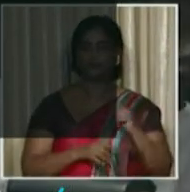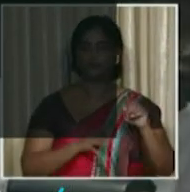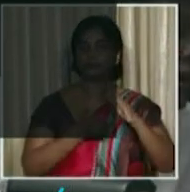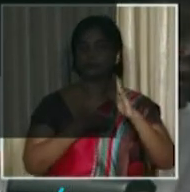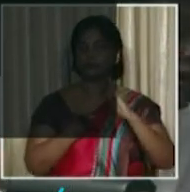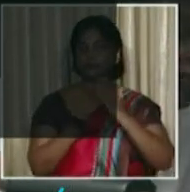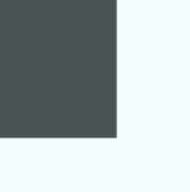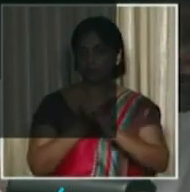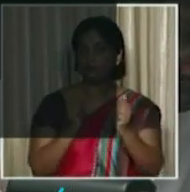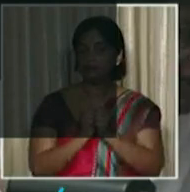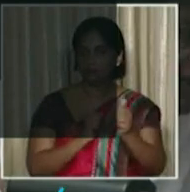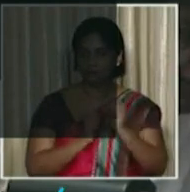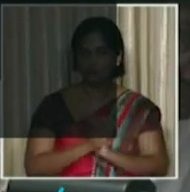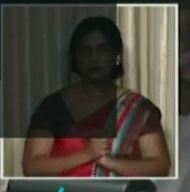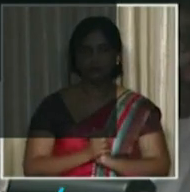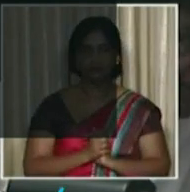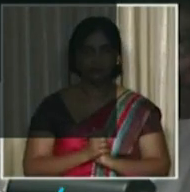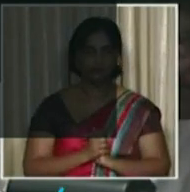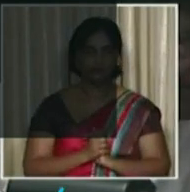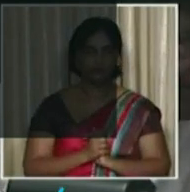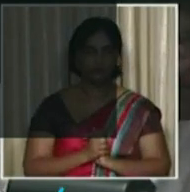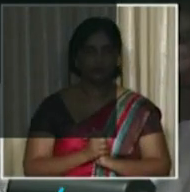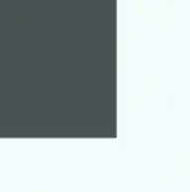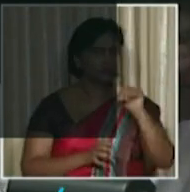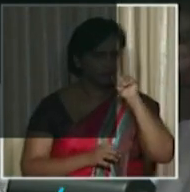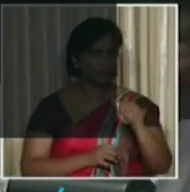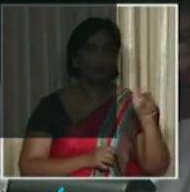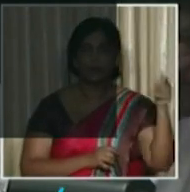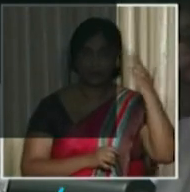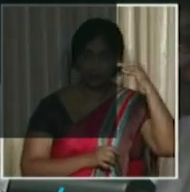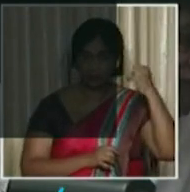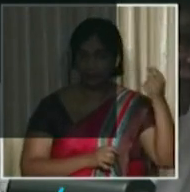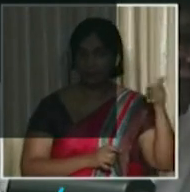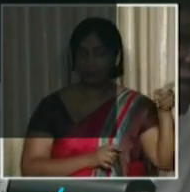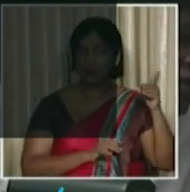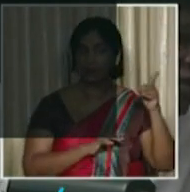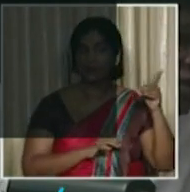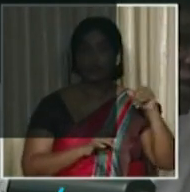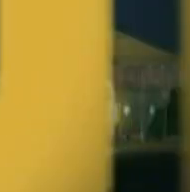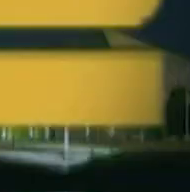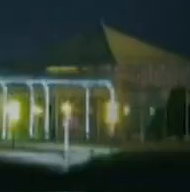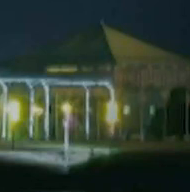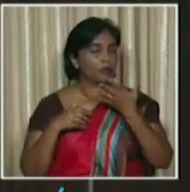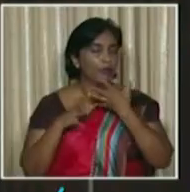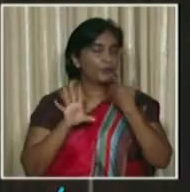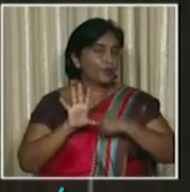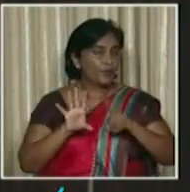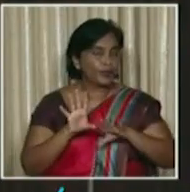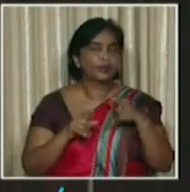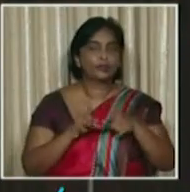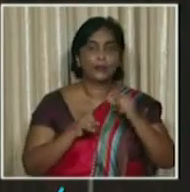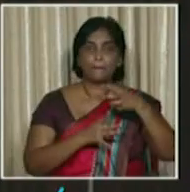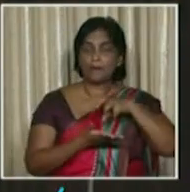Your government. She is a lawyer by profession, to my knowledge. She is not an expert in that particular field. මේ